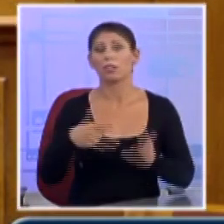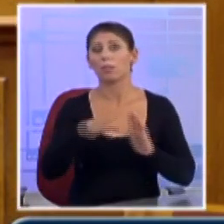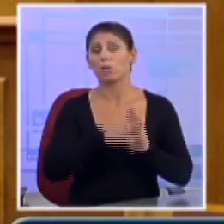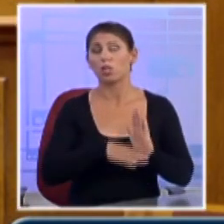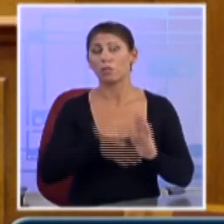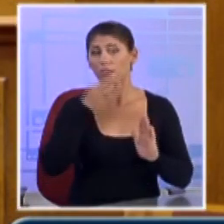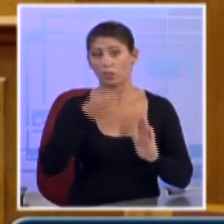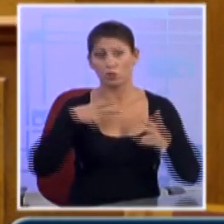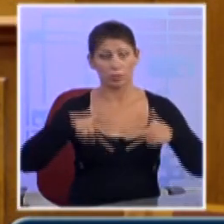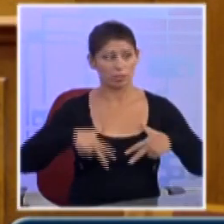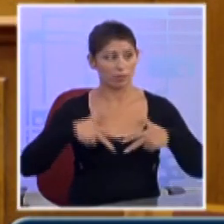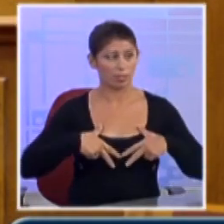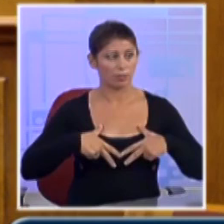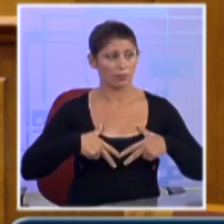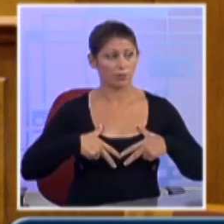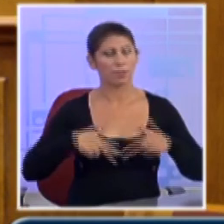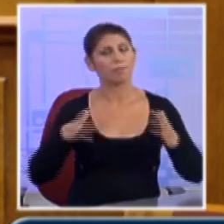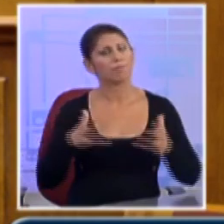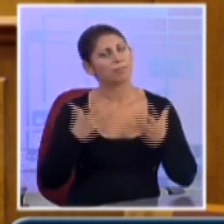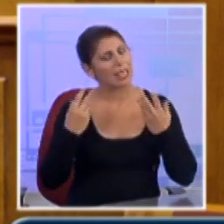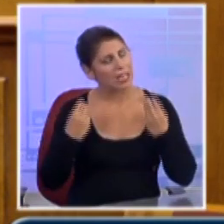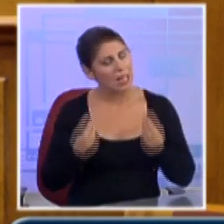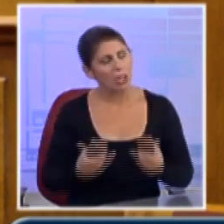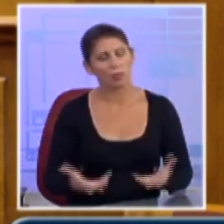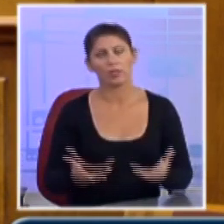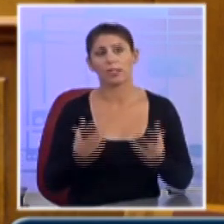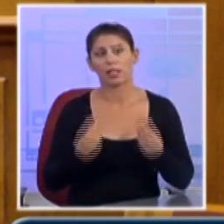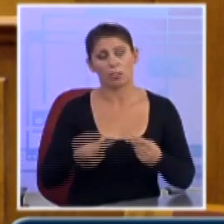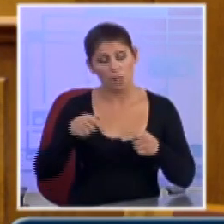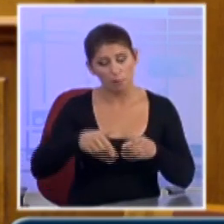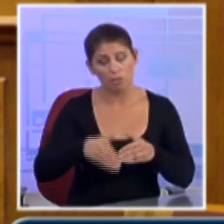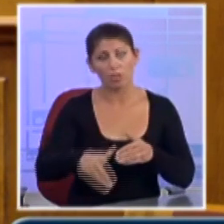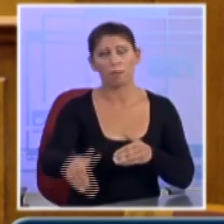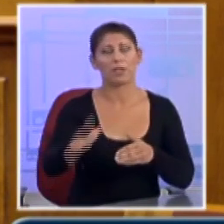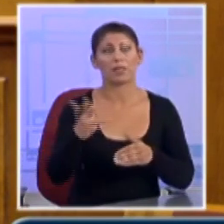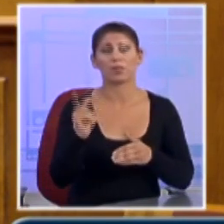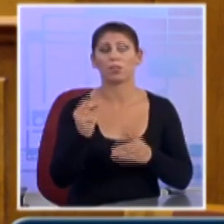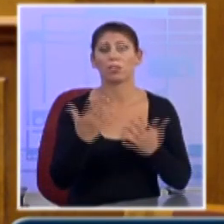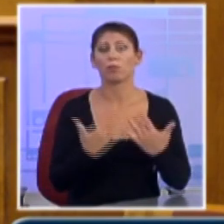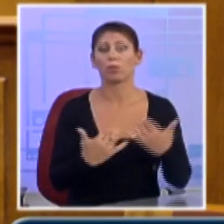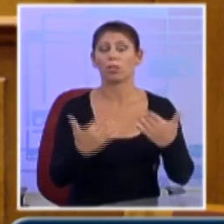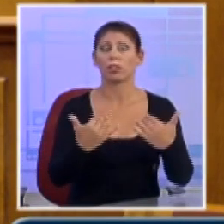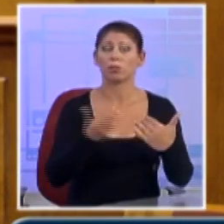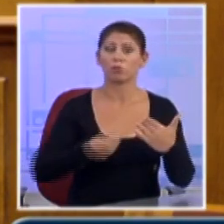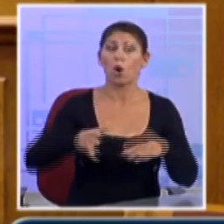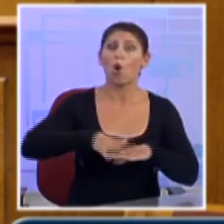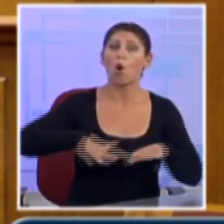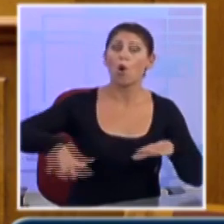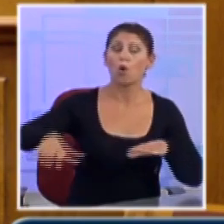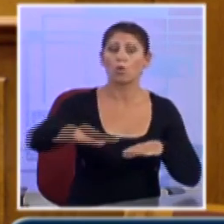της κυβέρνησης. Εν τούτης, καλό θα ήταν και καλό θα είναι από εδώ και στο εξής, διότι η Βουλή είναι κατεξοχήν